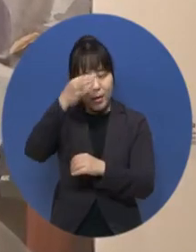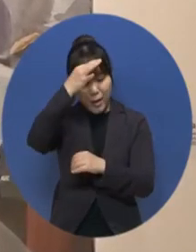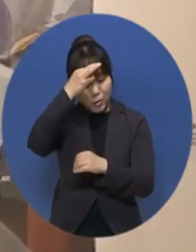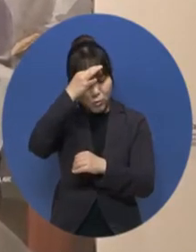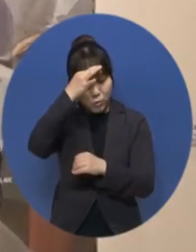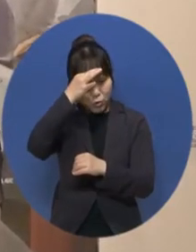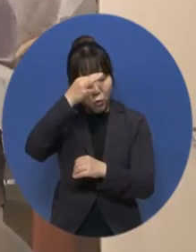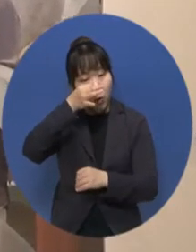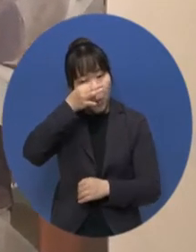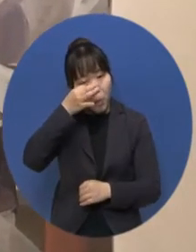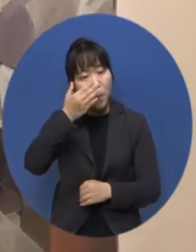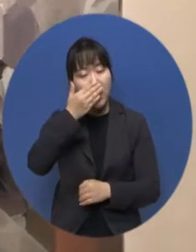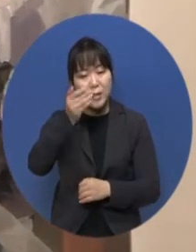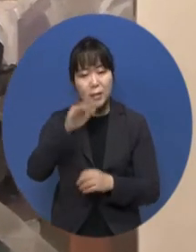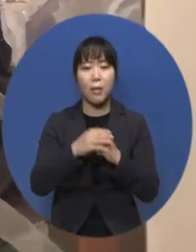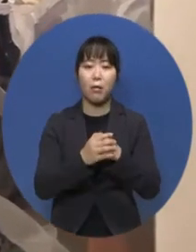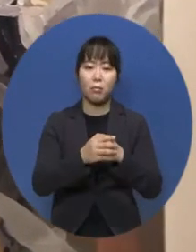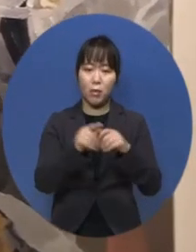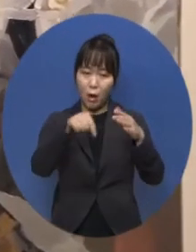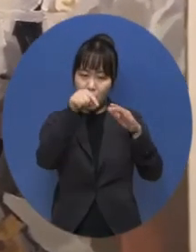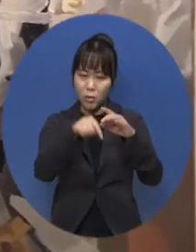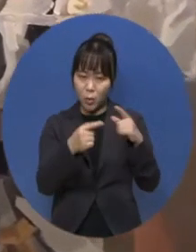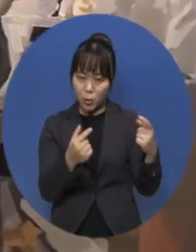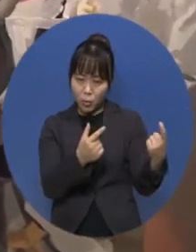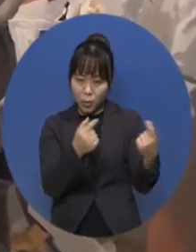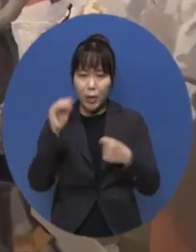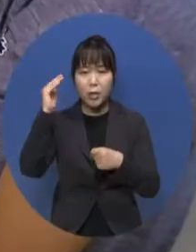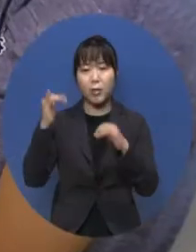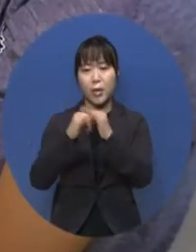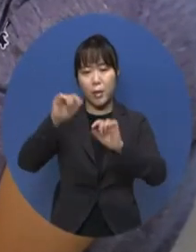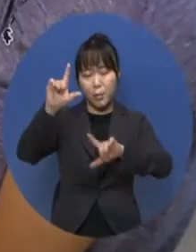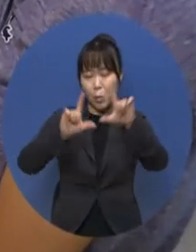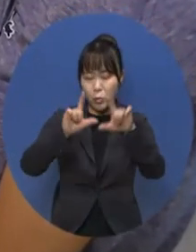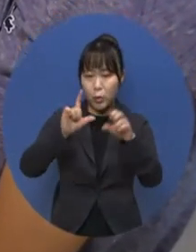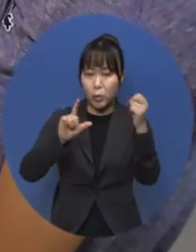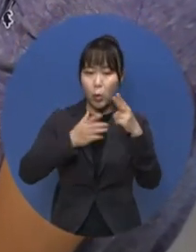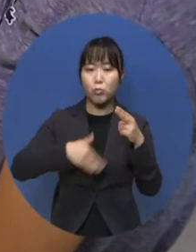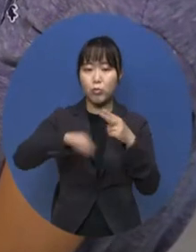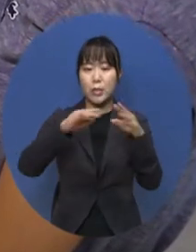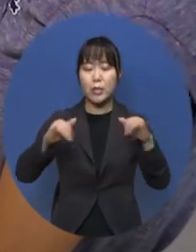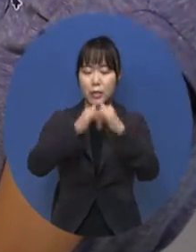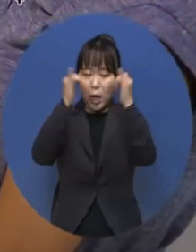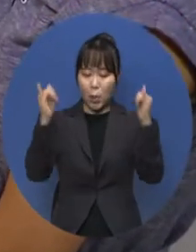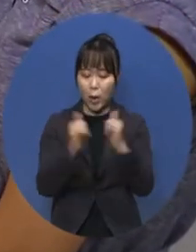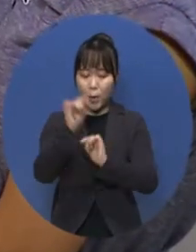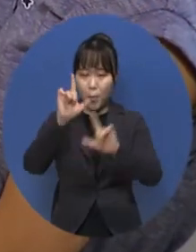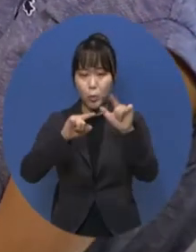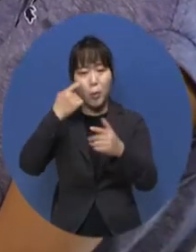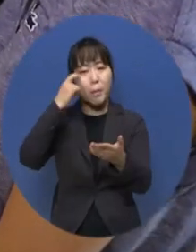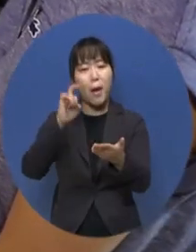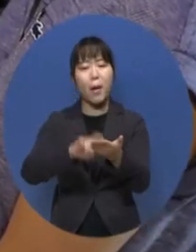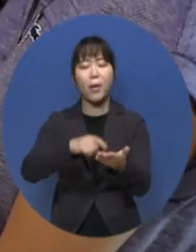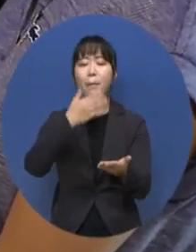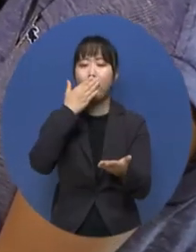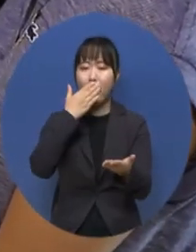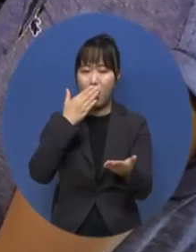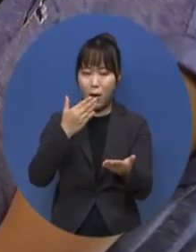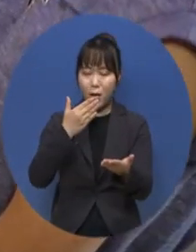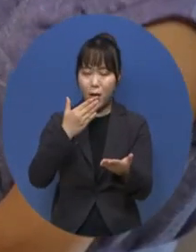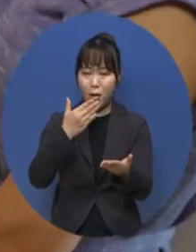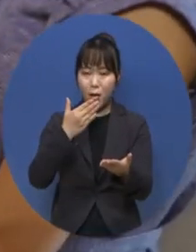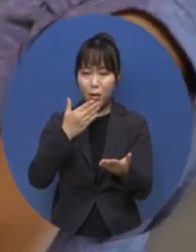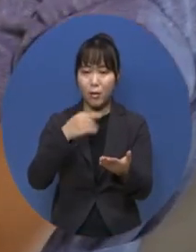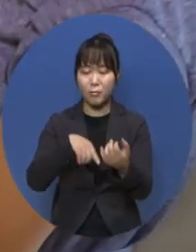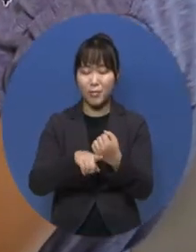세계가 보이지만 작품 속에서 공통된 현대인의 모습과 우리 사회의 모습을 발견할 수 있다는 데 의미를